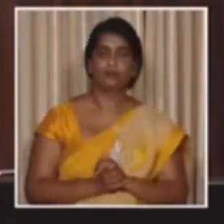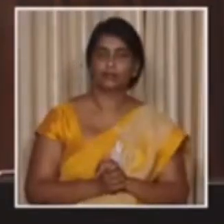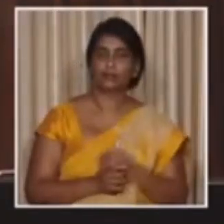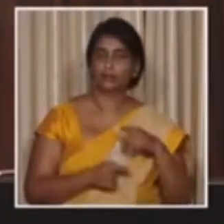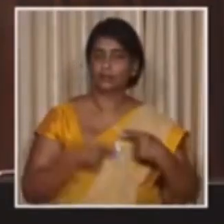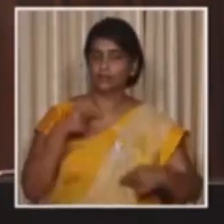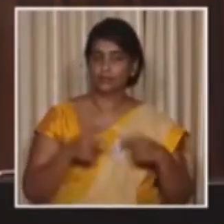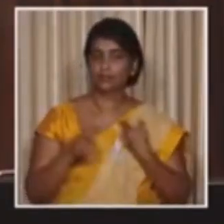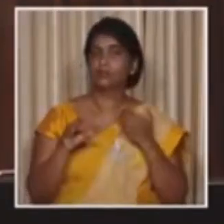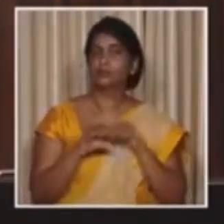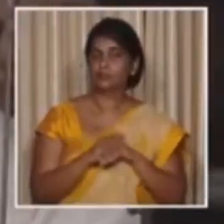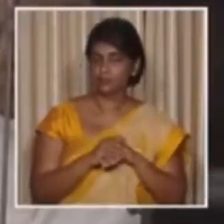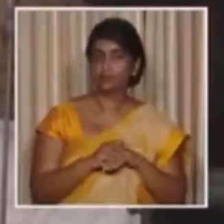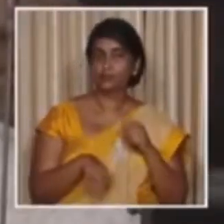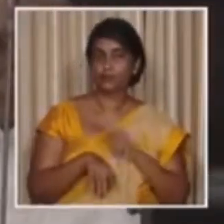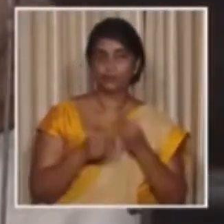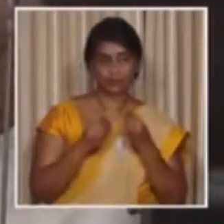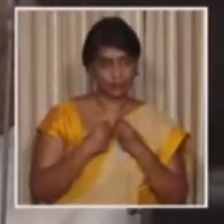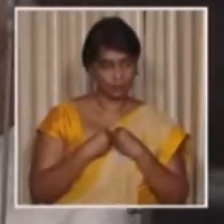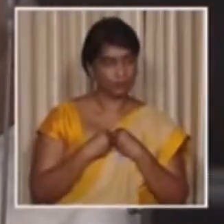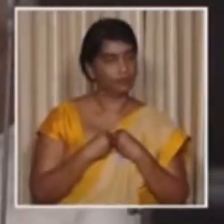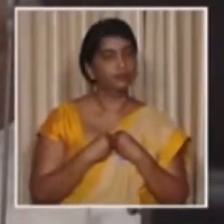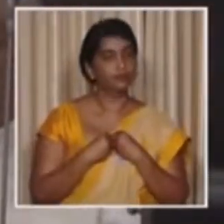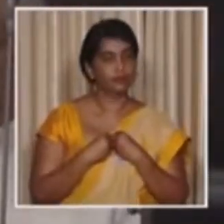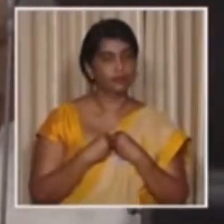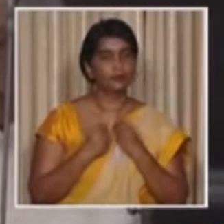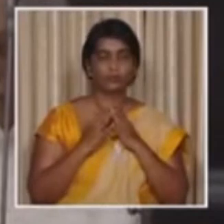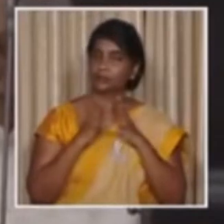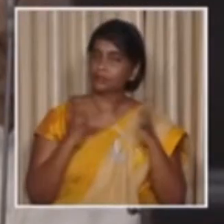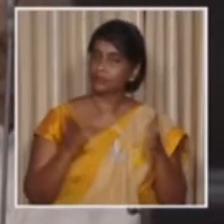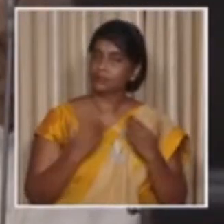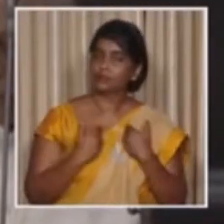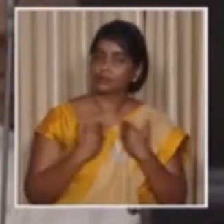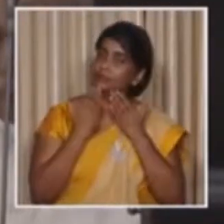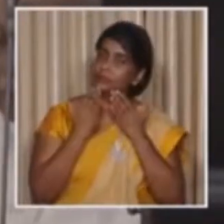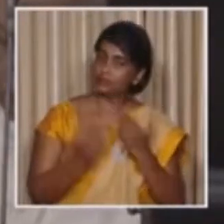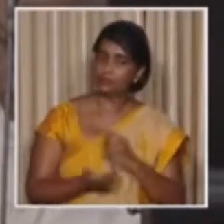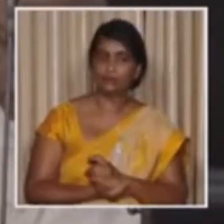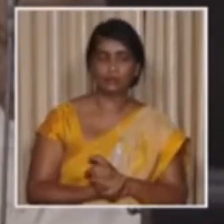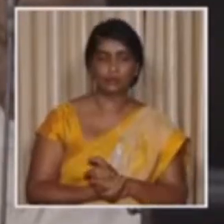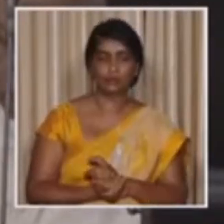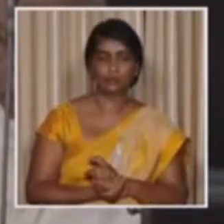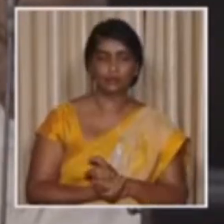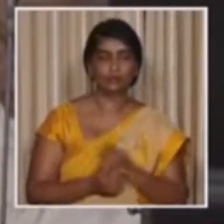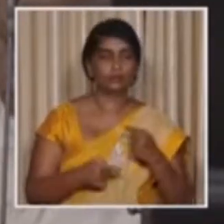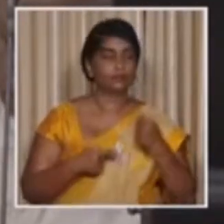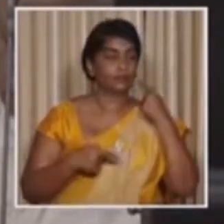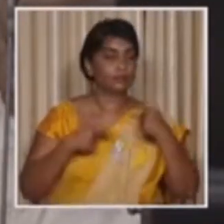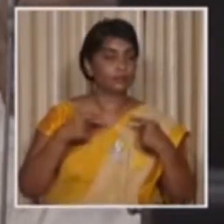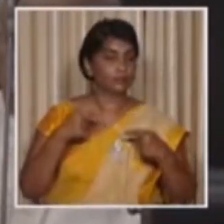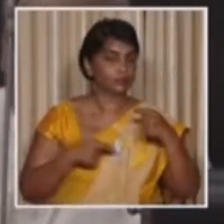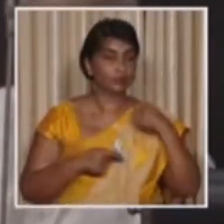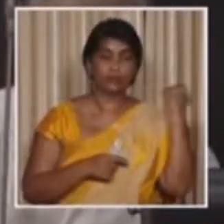මේ විවාදයට සහභාගි වෙන්න මට අවස්ථාව ලැබීම ගැන මම ඔබතුමාට ස්තුතිවන්ත වෙනවා. විභාගයේ මේ